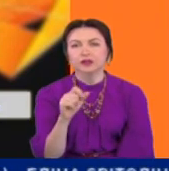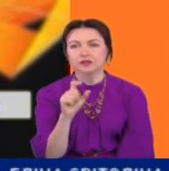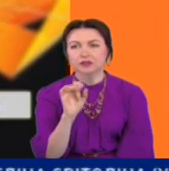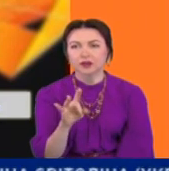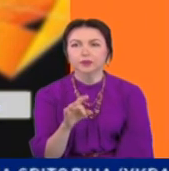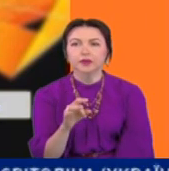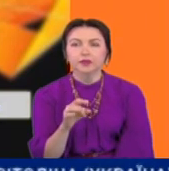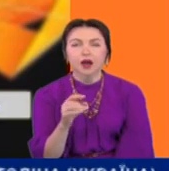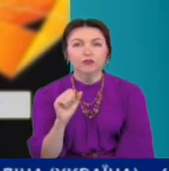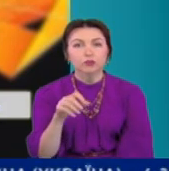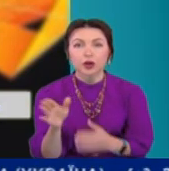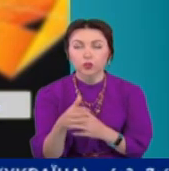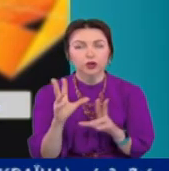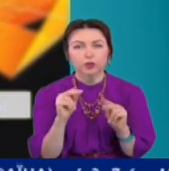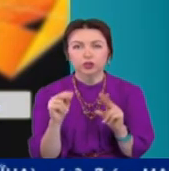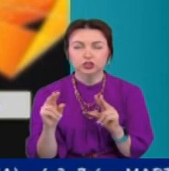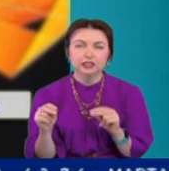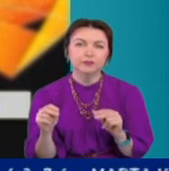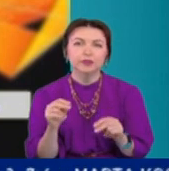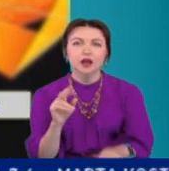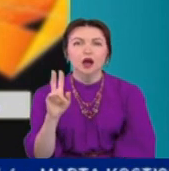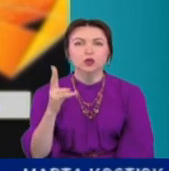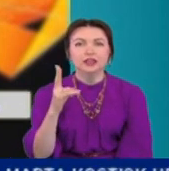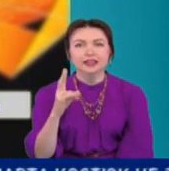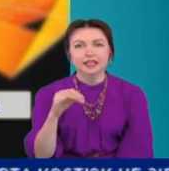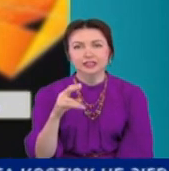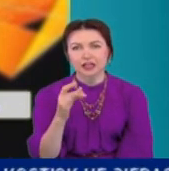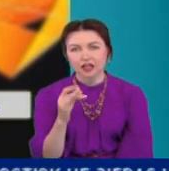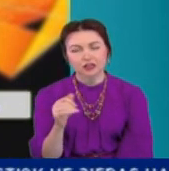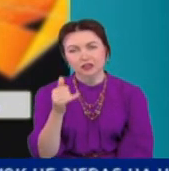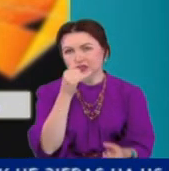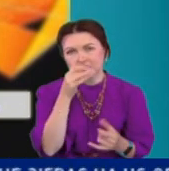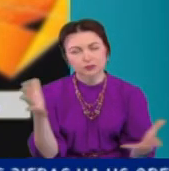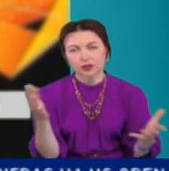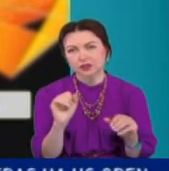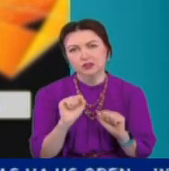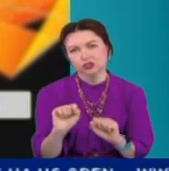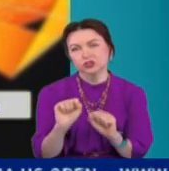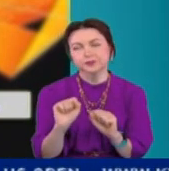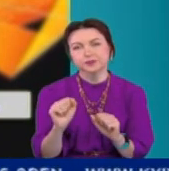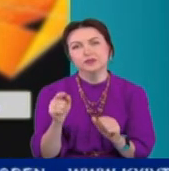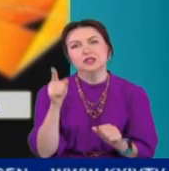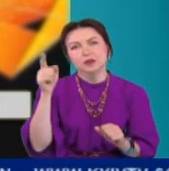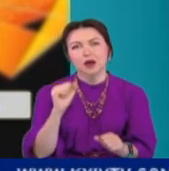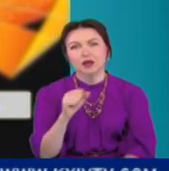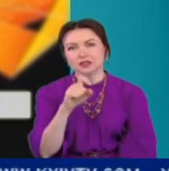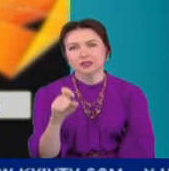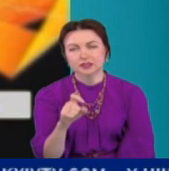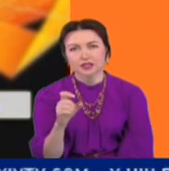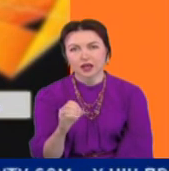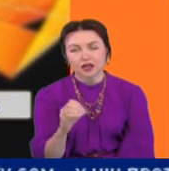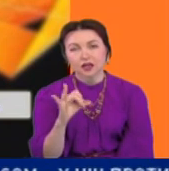Маріуполю не пощастило. Азовці у Нідерландах не змогли чинити гідного опору тамтешньому АЗ і